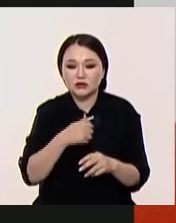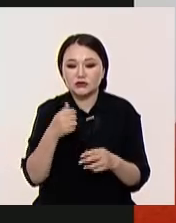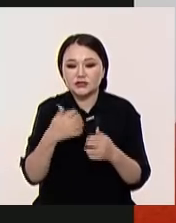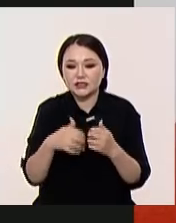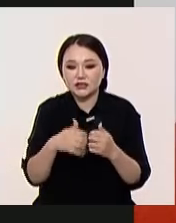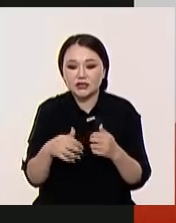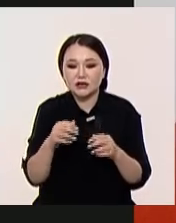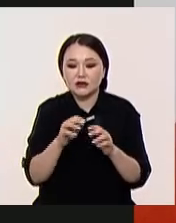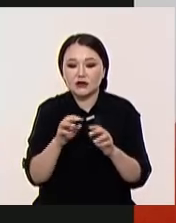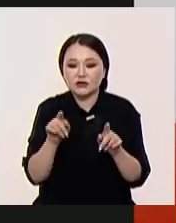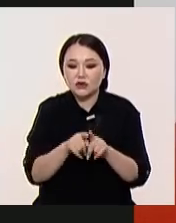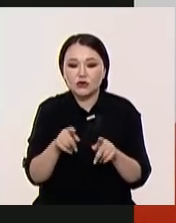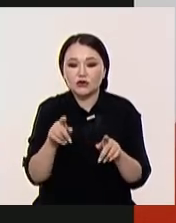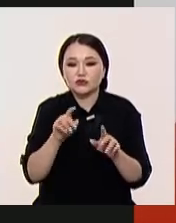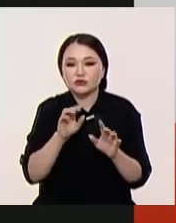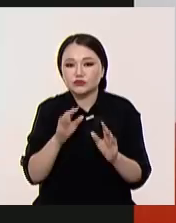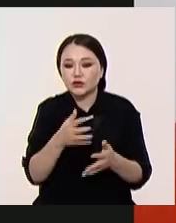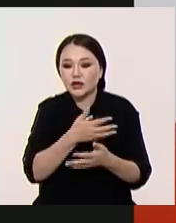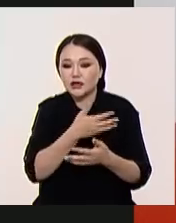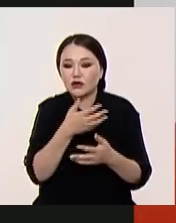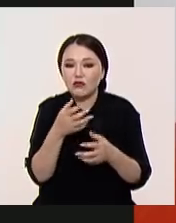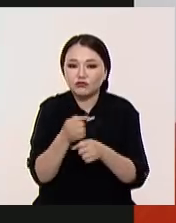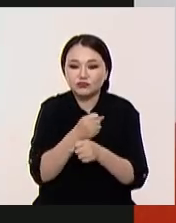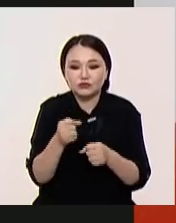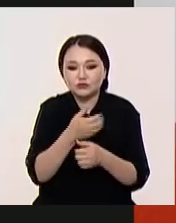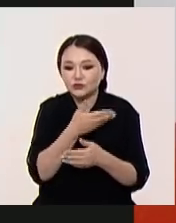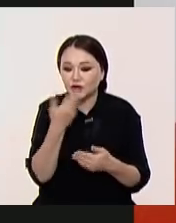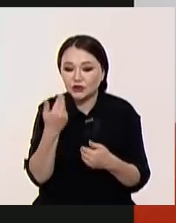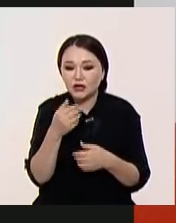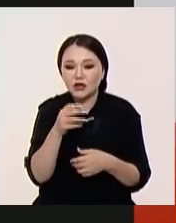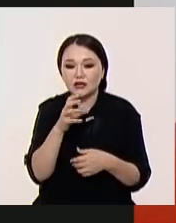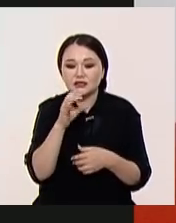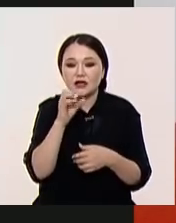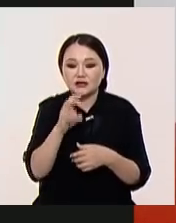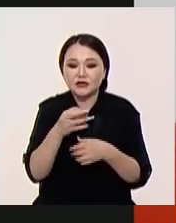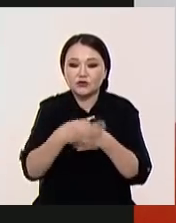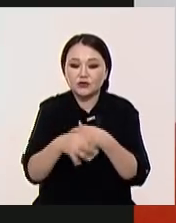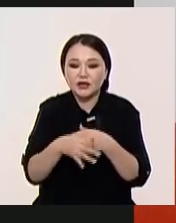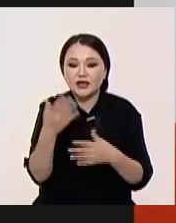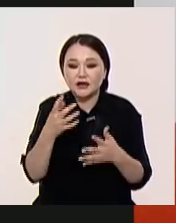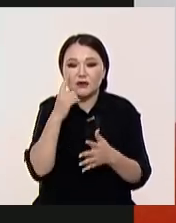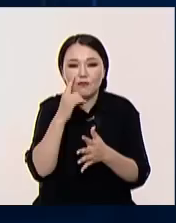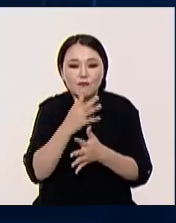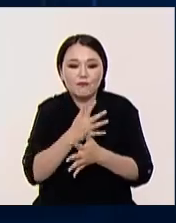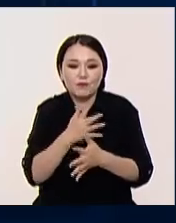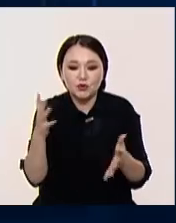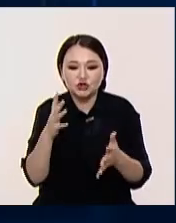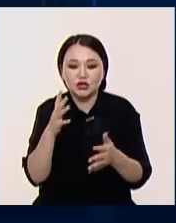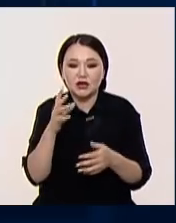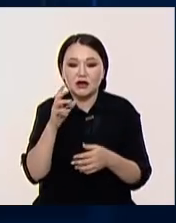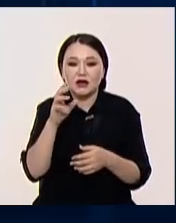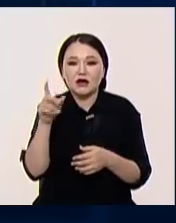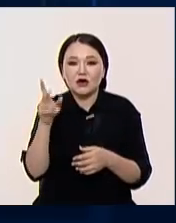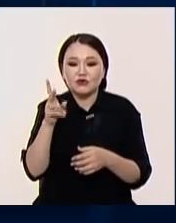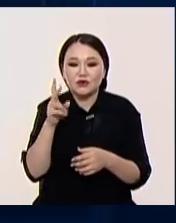жоқ, сарбаздар арасында ондай жоқ. Ал солдаттар атын адамдар, ол не көбінесе келімшартта жүрген